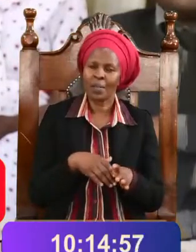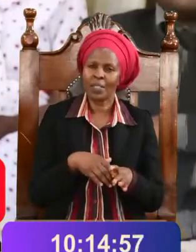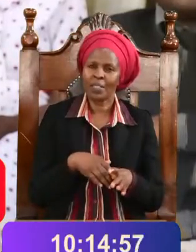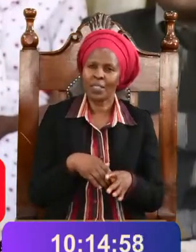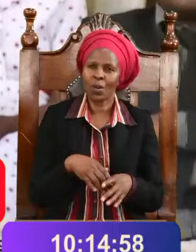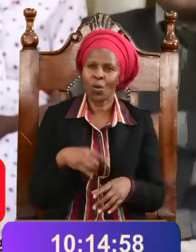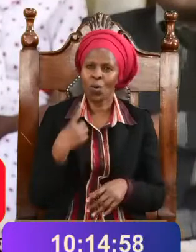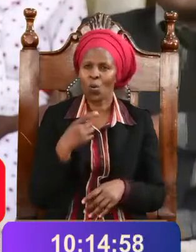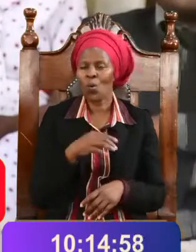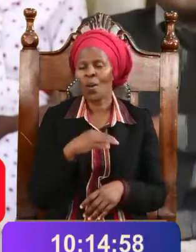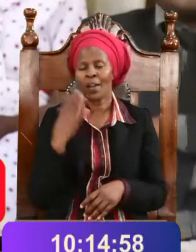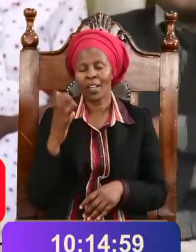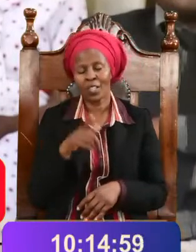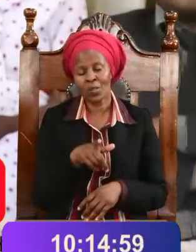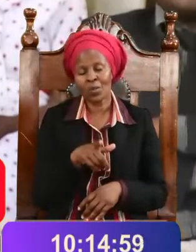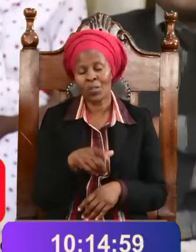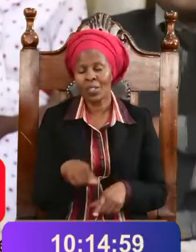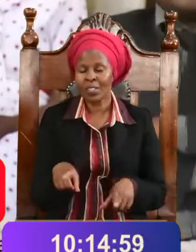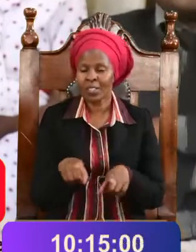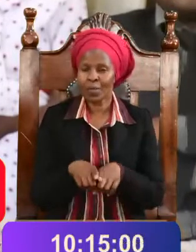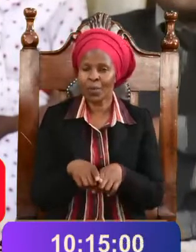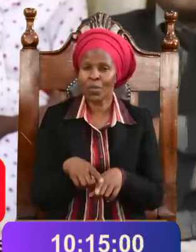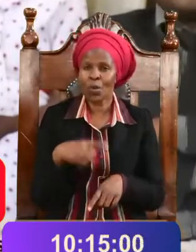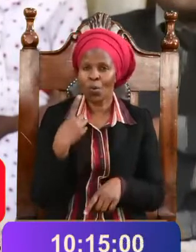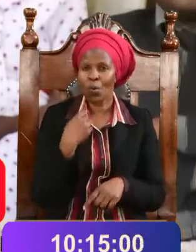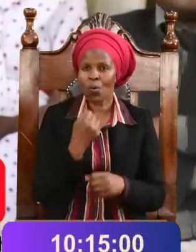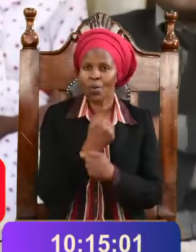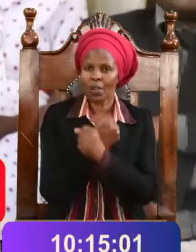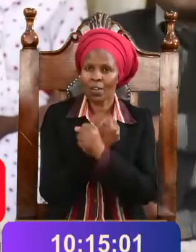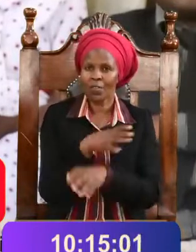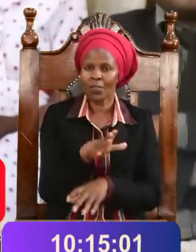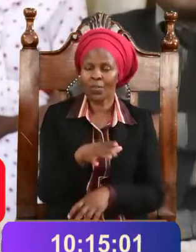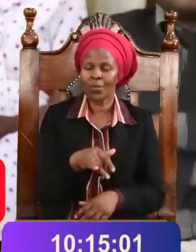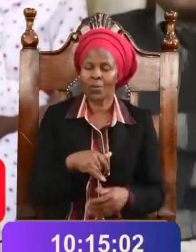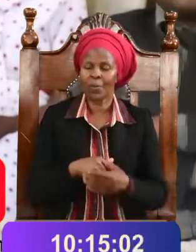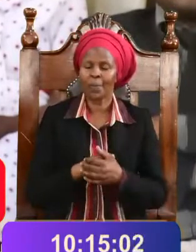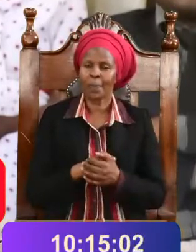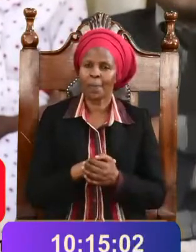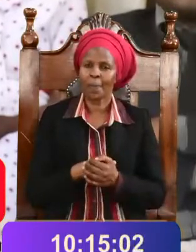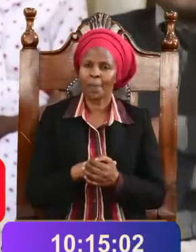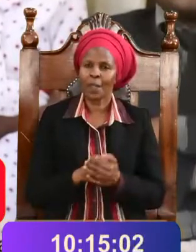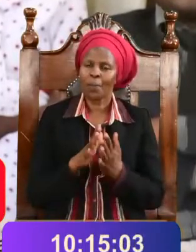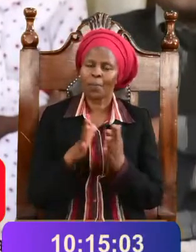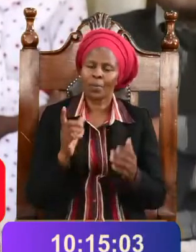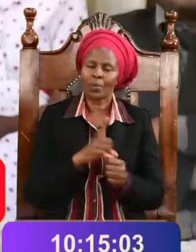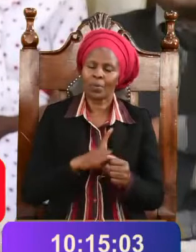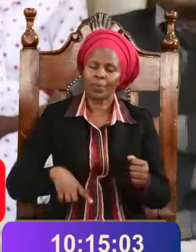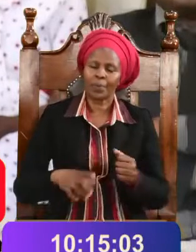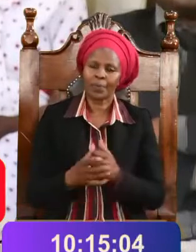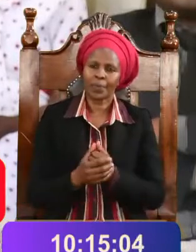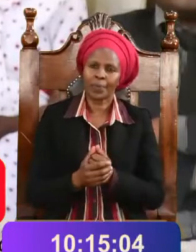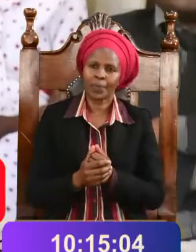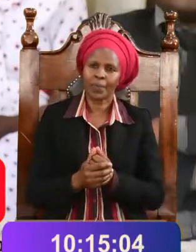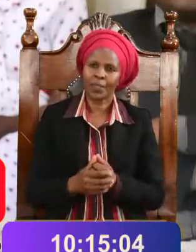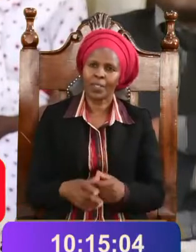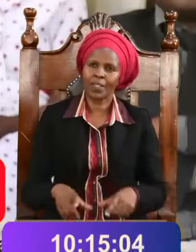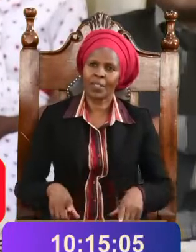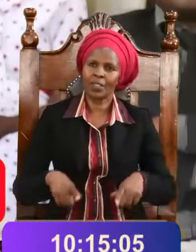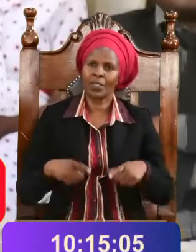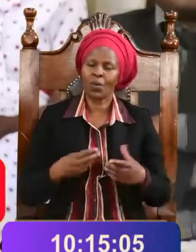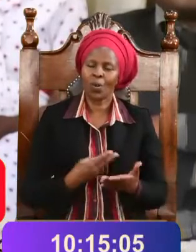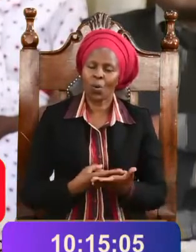wanao tuchukia, kwa sababu hivyo ndivyo tumeitwa katika maisha ya utofauti. Praise be to God. Maisha ya